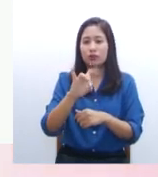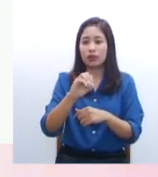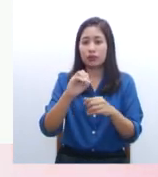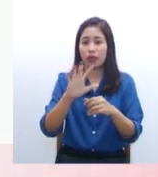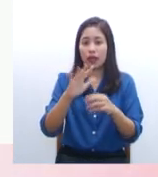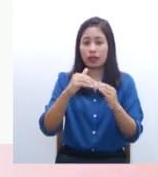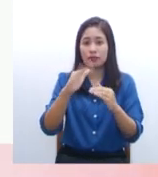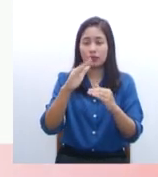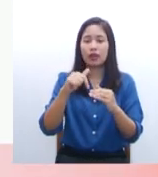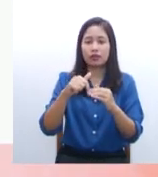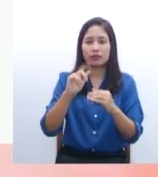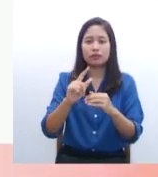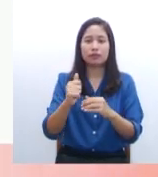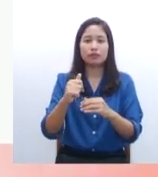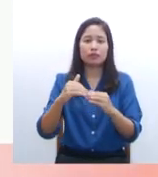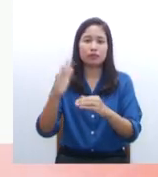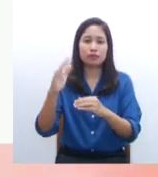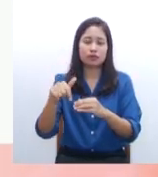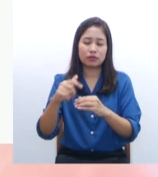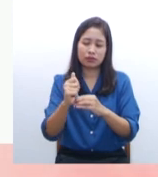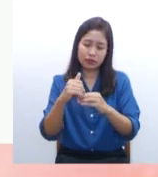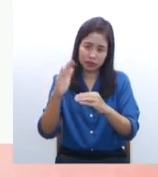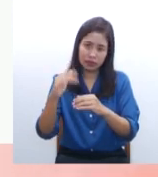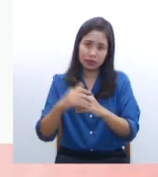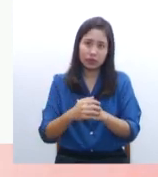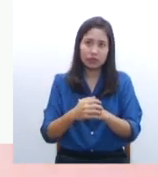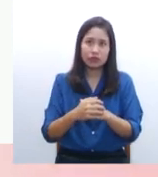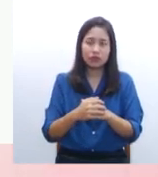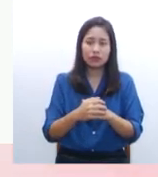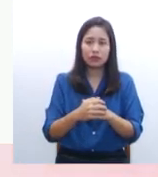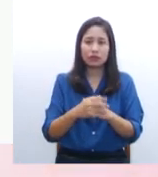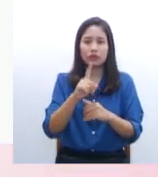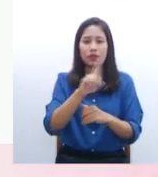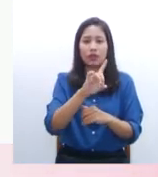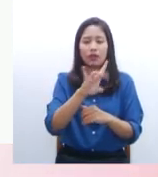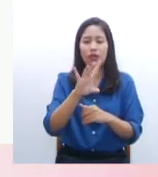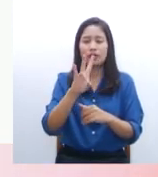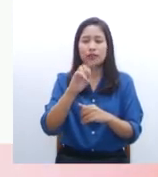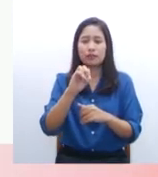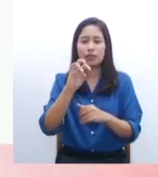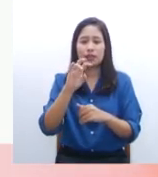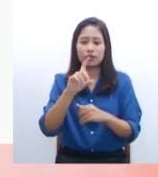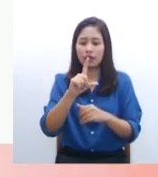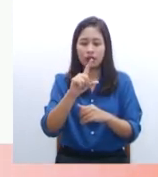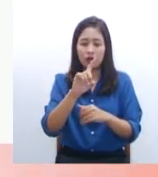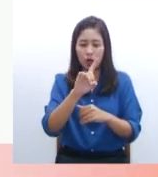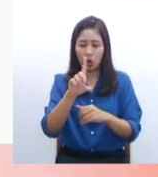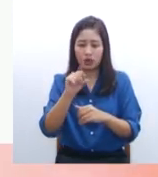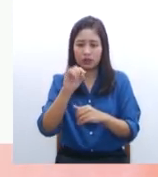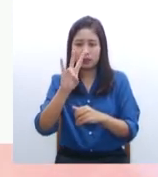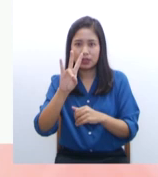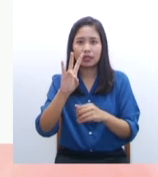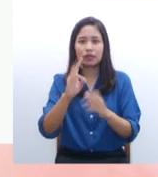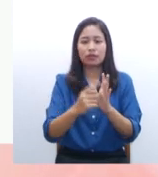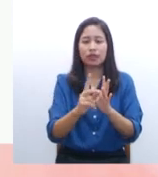จนถึง 94.99 นะครับได้เกรด A นะครับมีอยู่จำนวนทั้งสิ้น127เขตนะครับแล้วก็เขตที่ได้คะแน